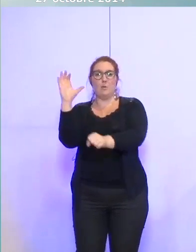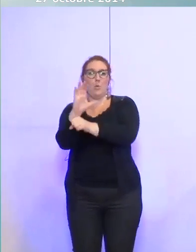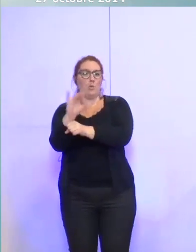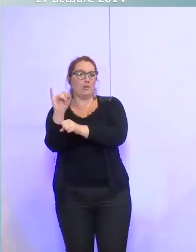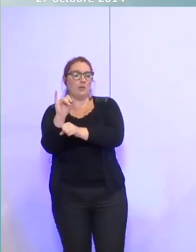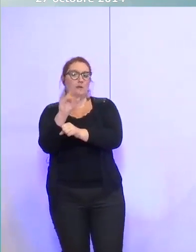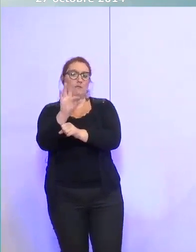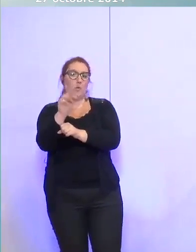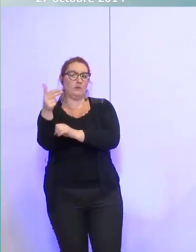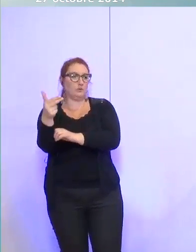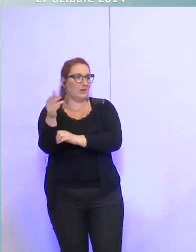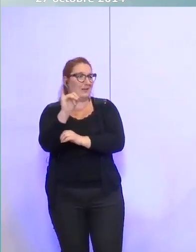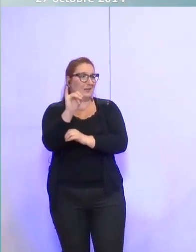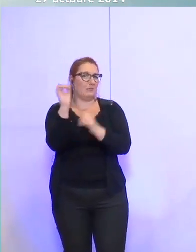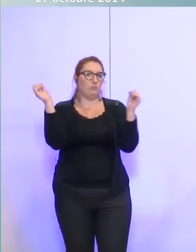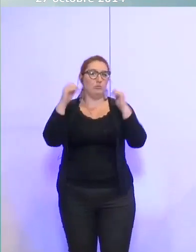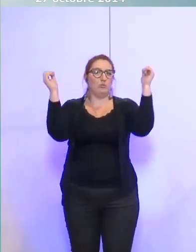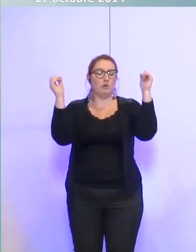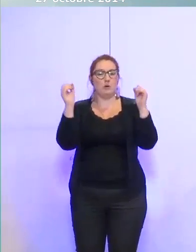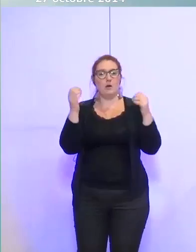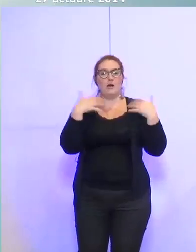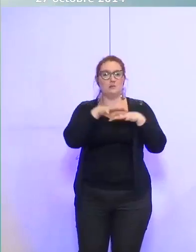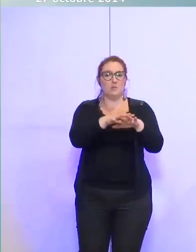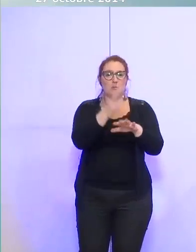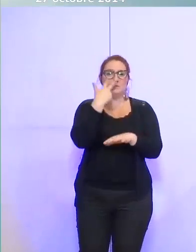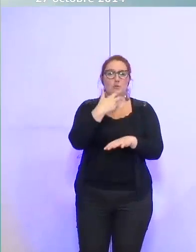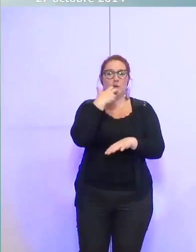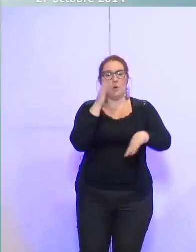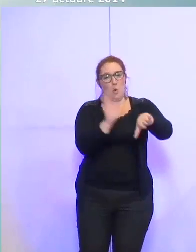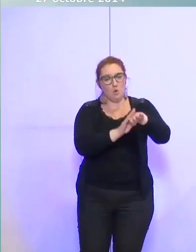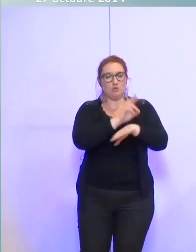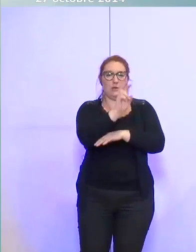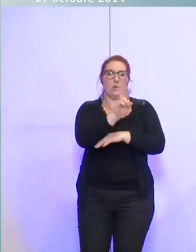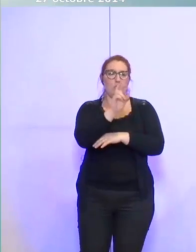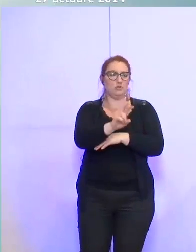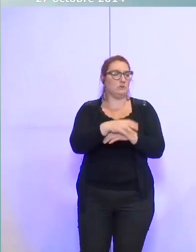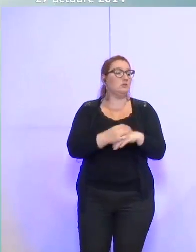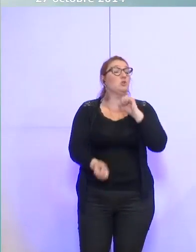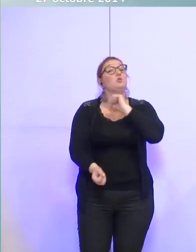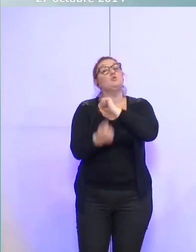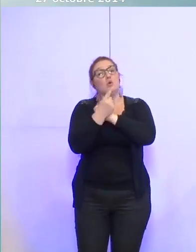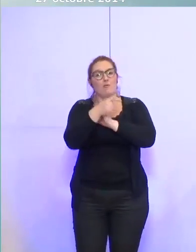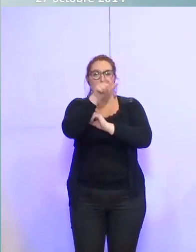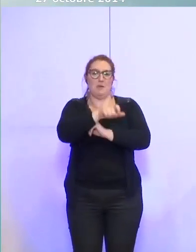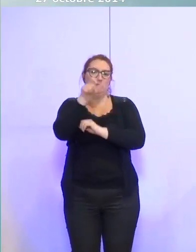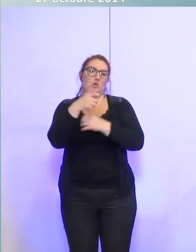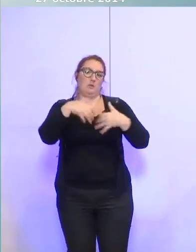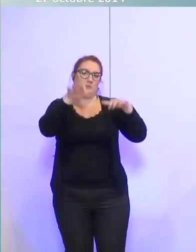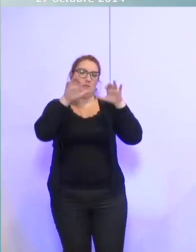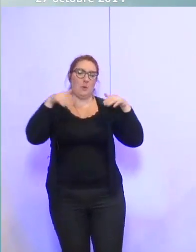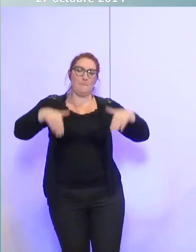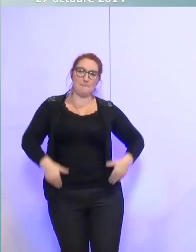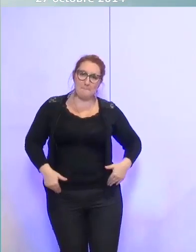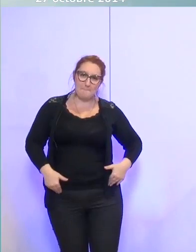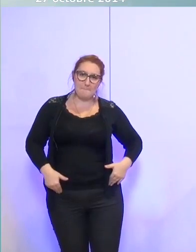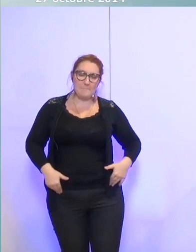Le Front National, qui est pour ? Le Rassemblement citoyen de la gauche et les écologistes, hormis donc les administrateurs qui ne prennent pas